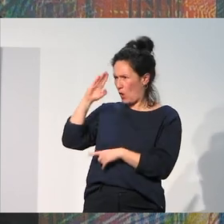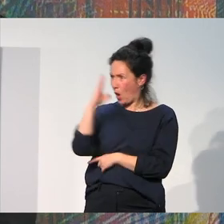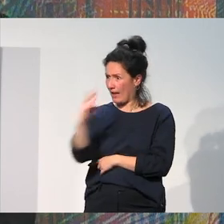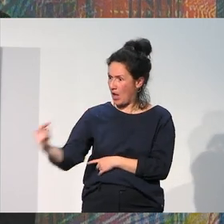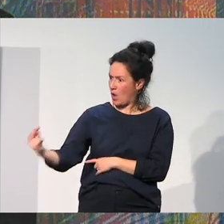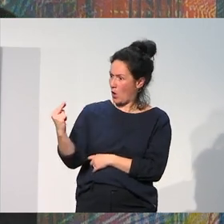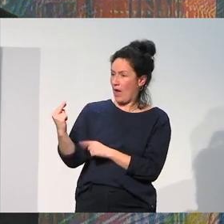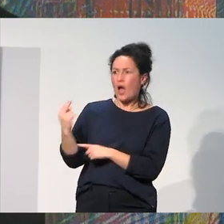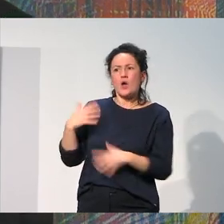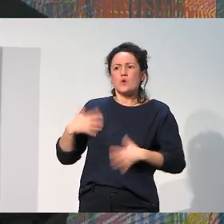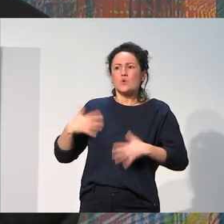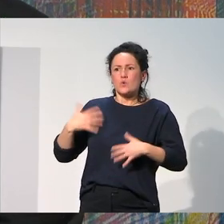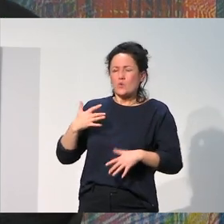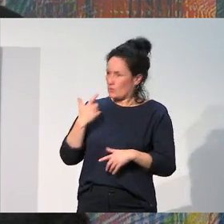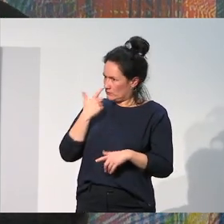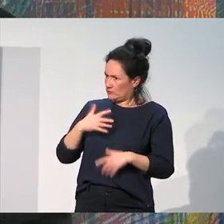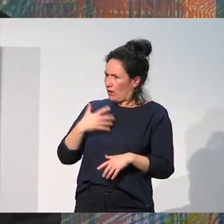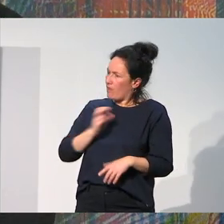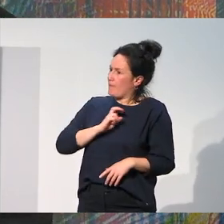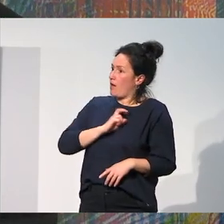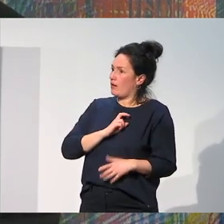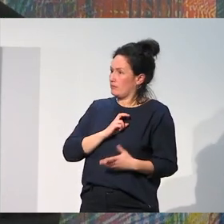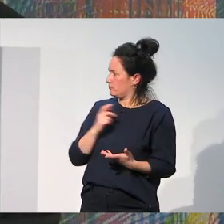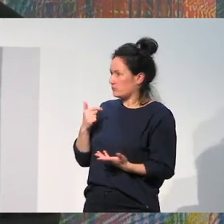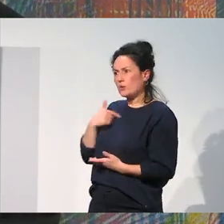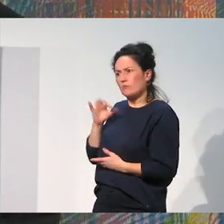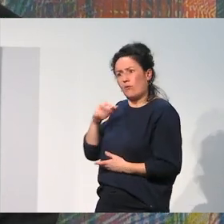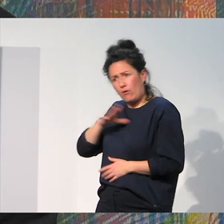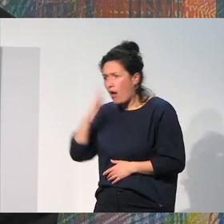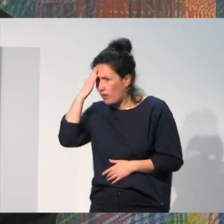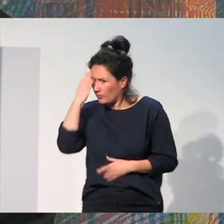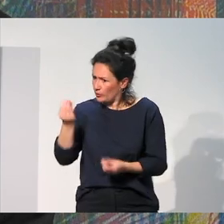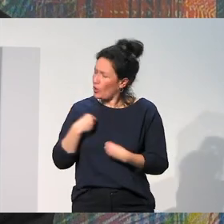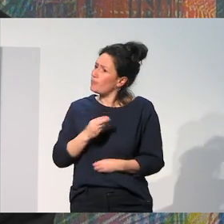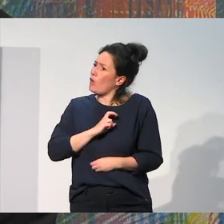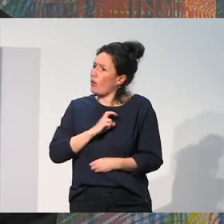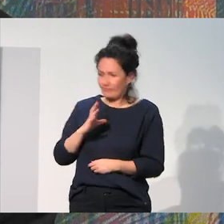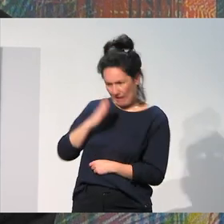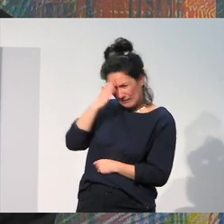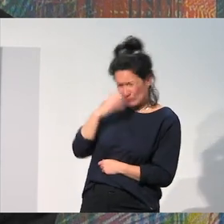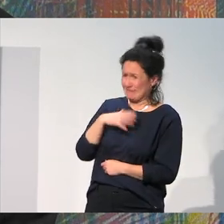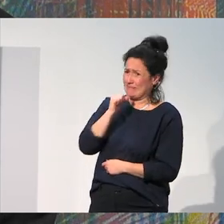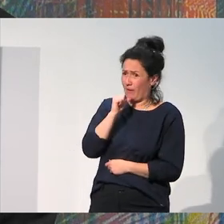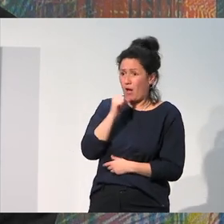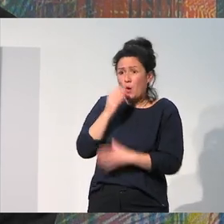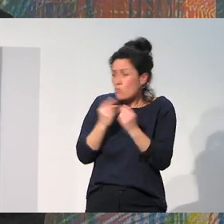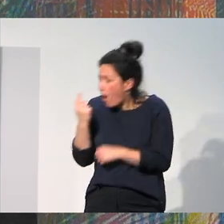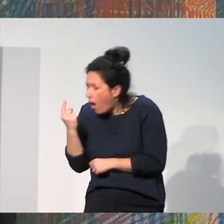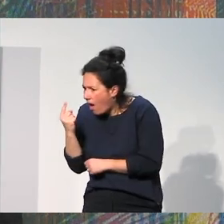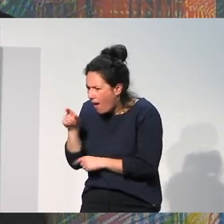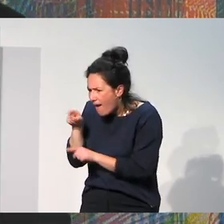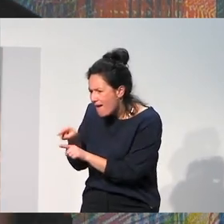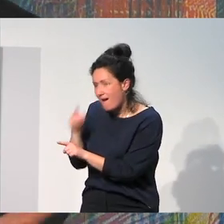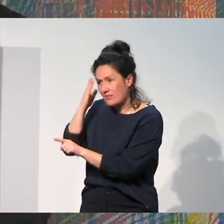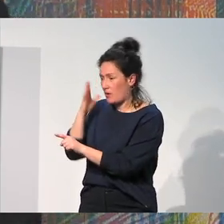dérangeant. Et dans de la mer. Donc là, je suis tout à fait d'accord. Moi, ça me fait peur. Il y a des animaux, ils me font peur. Il y a des animaux que je n'aime pas, même individuellement, vous voyez. Mais qu'est-ce qu'on sait du